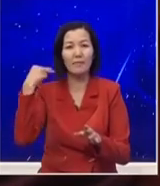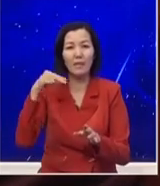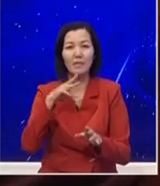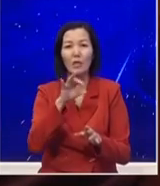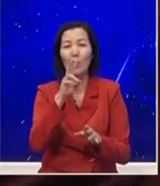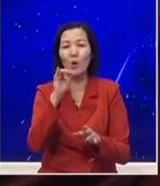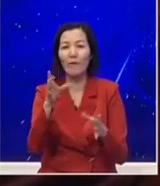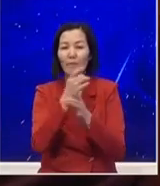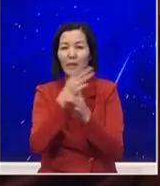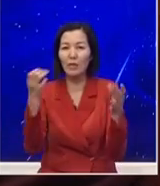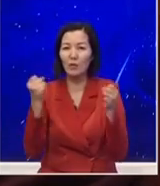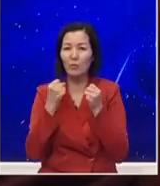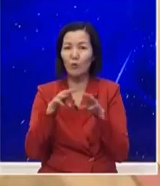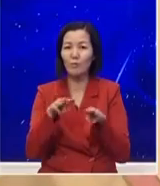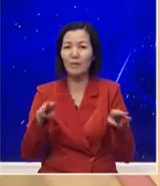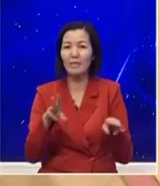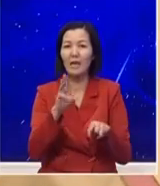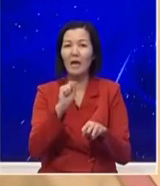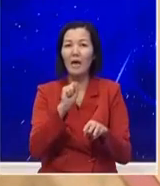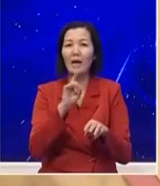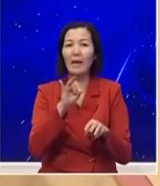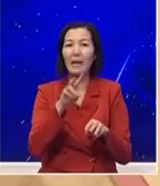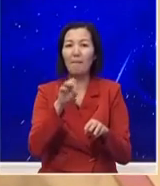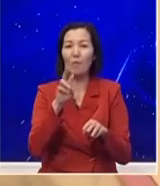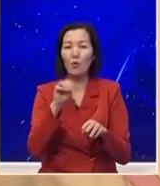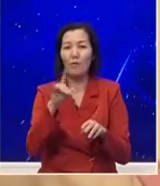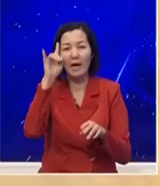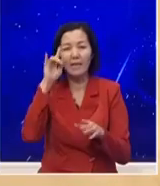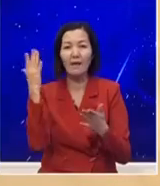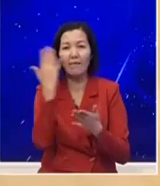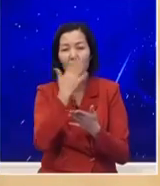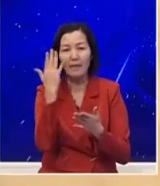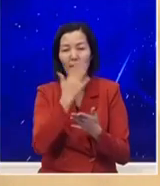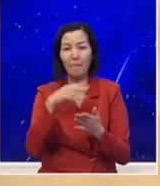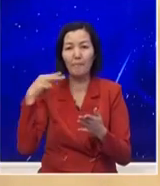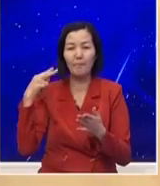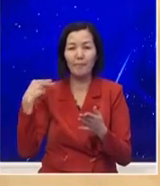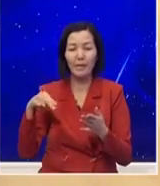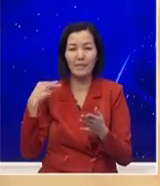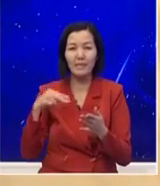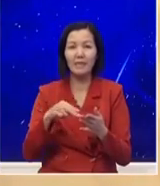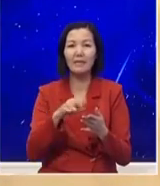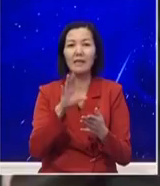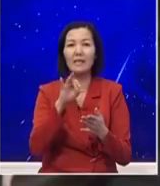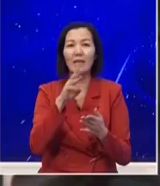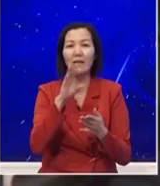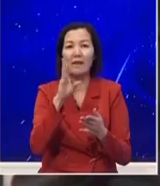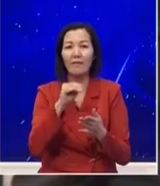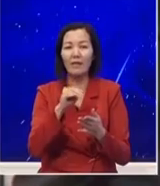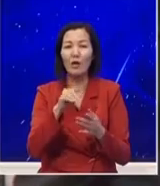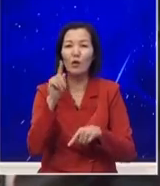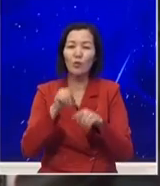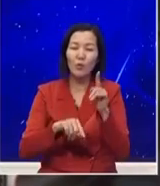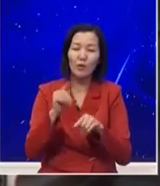Тоқаев, мәдениет және спорт министрі Ақтоты Райымқұлова, Қазақфильм президенті Ахан Сатаевтардың марқұмның жақындары мен туыстарына көңіл